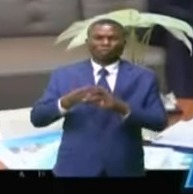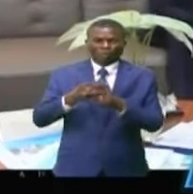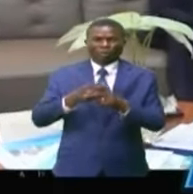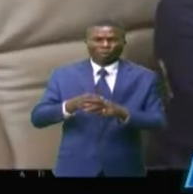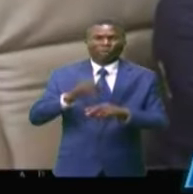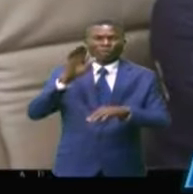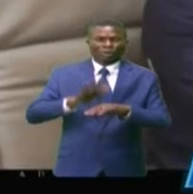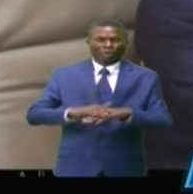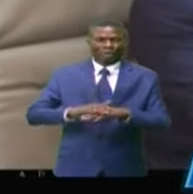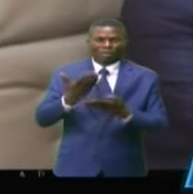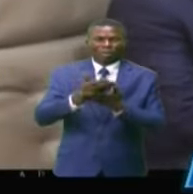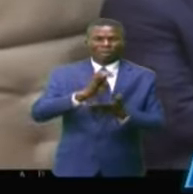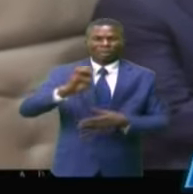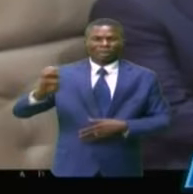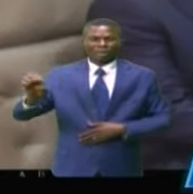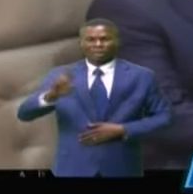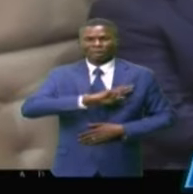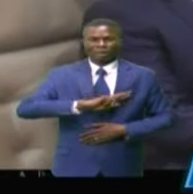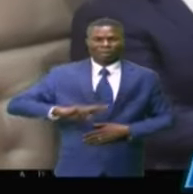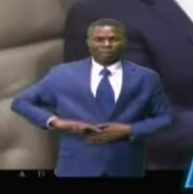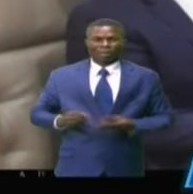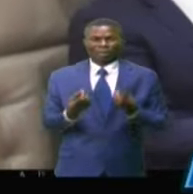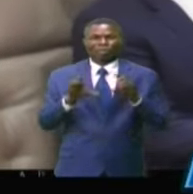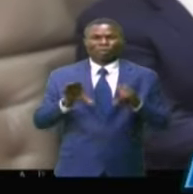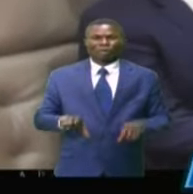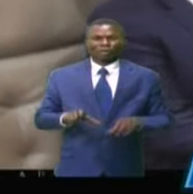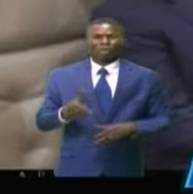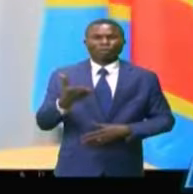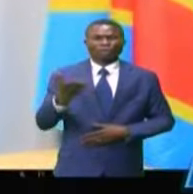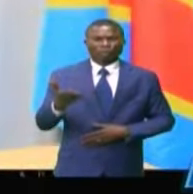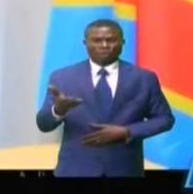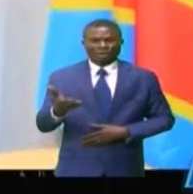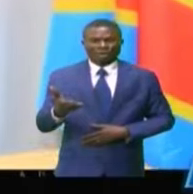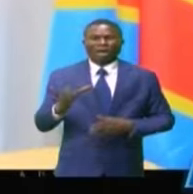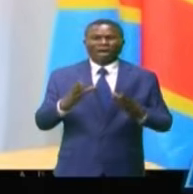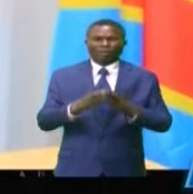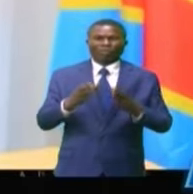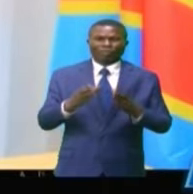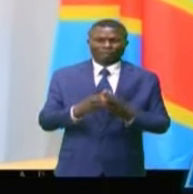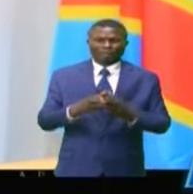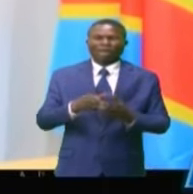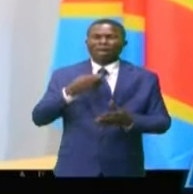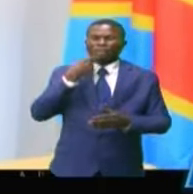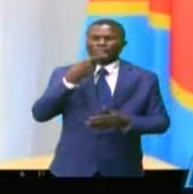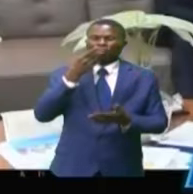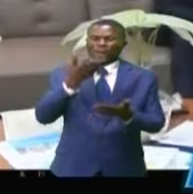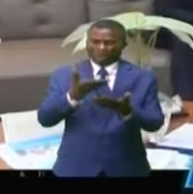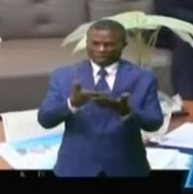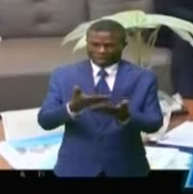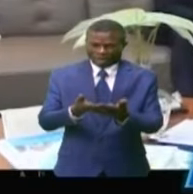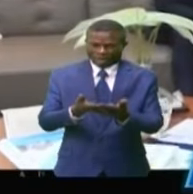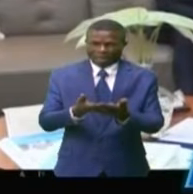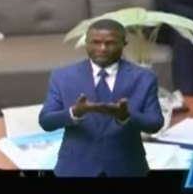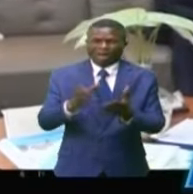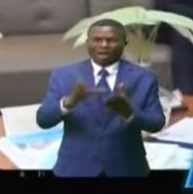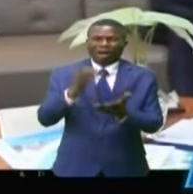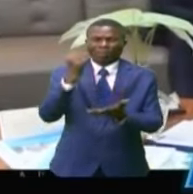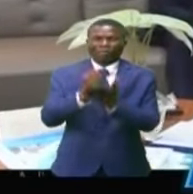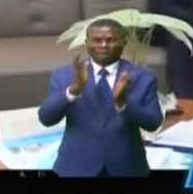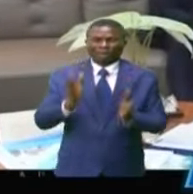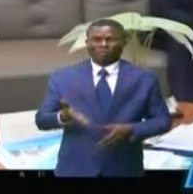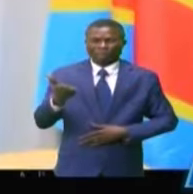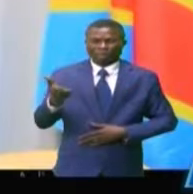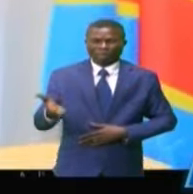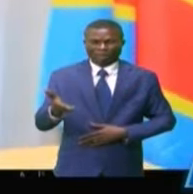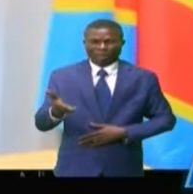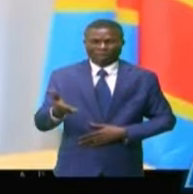qui prévaut dans la partie est de la République démocratique du Congo a également été évoquée au cours de